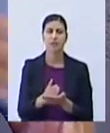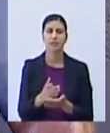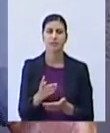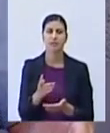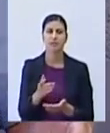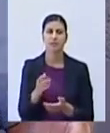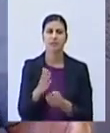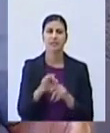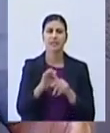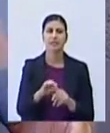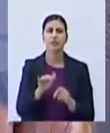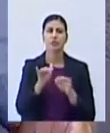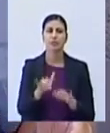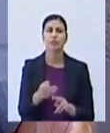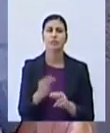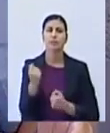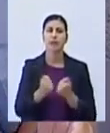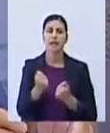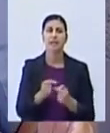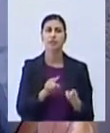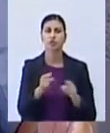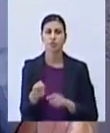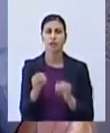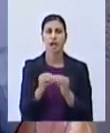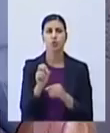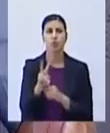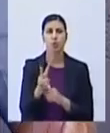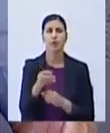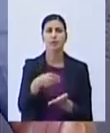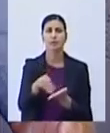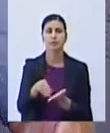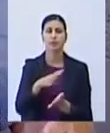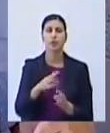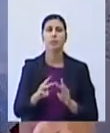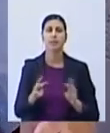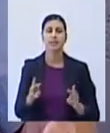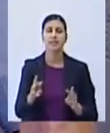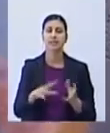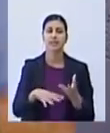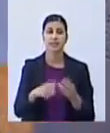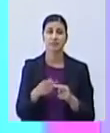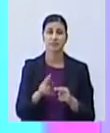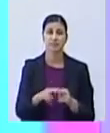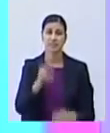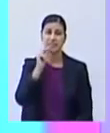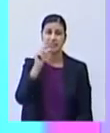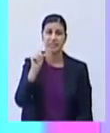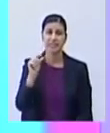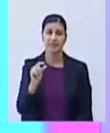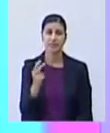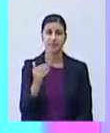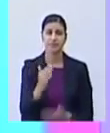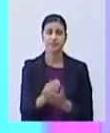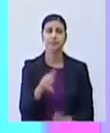ამ თუმდა გაწეული საქმიანობისათვის ის მანქანები, ჯიპები, 10-12 ჯიპი როიყი და თითოეულმა მინისტრმა და ყველაზე მთავარი, ანუ ეს ყველაფერი უკვე ციფრებში